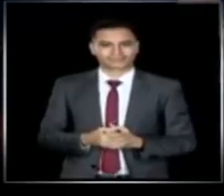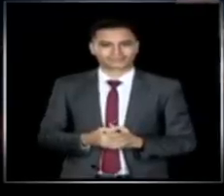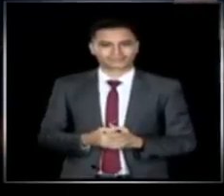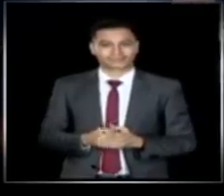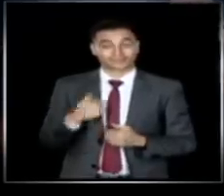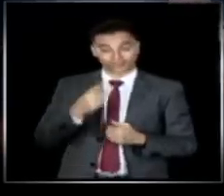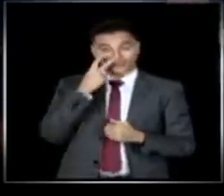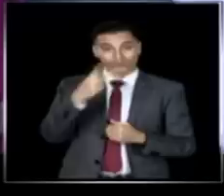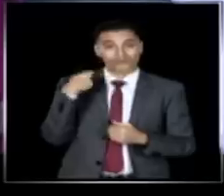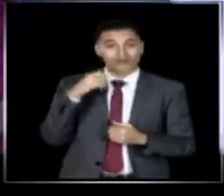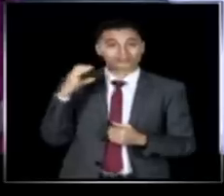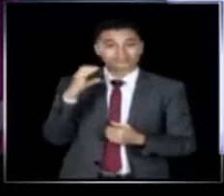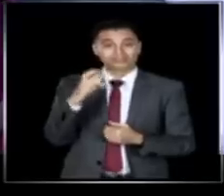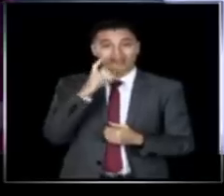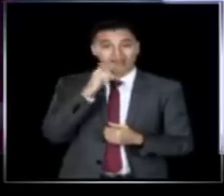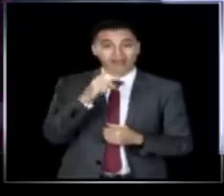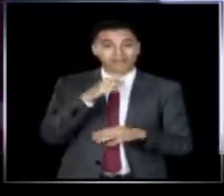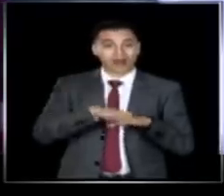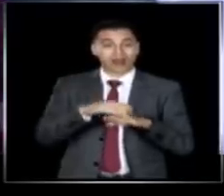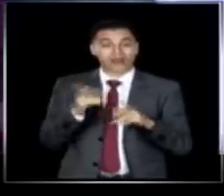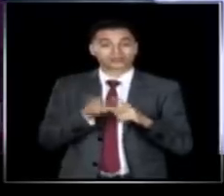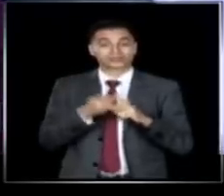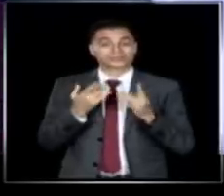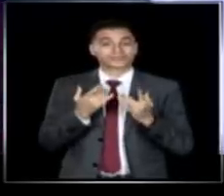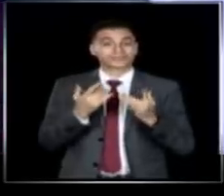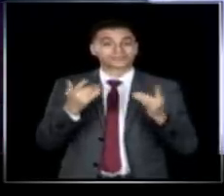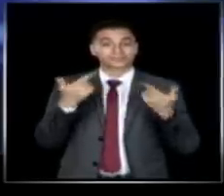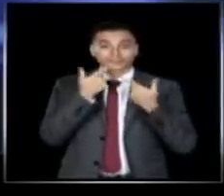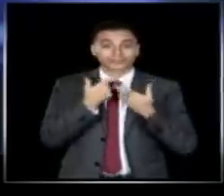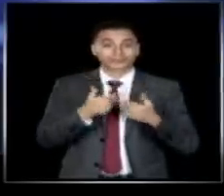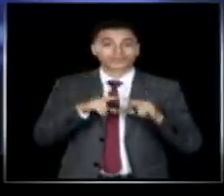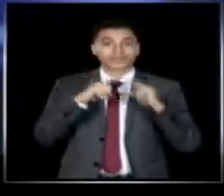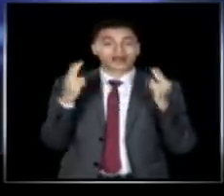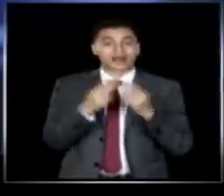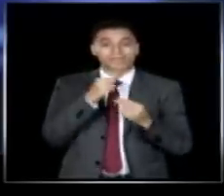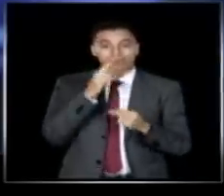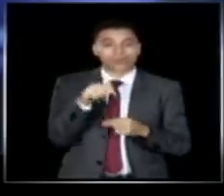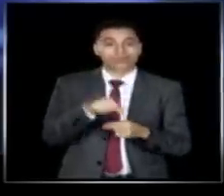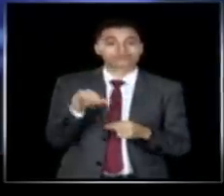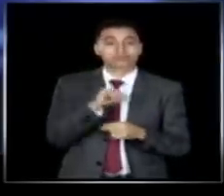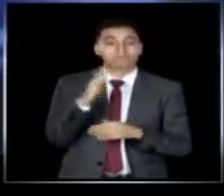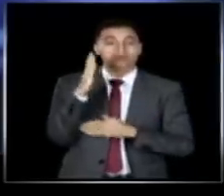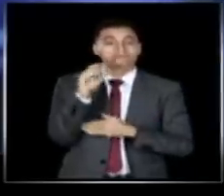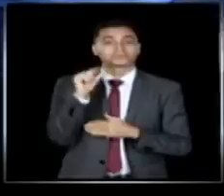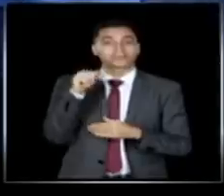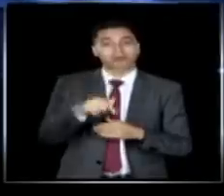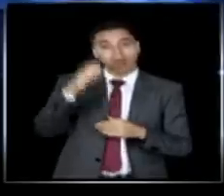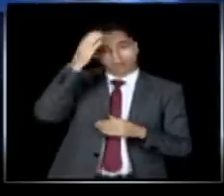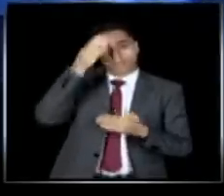والمستقبل. شفنا فخامة الرئيس في قلب تجمع مذاع إلى العالم بيشيد ببرنامج